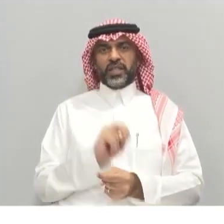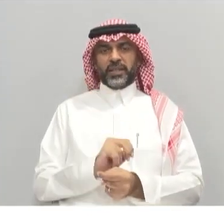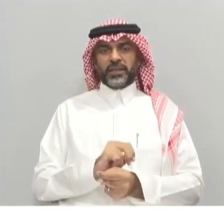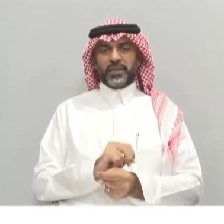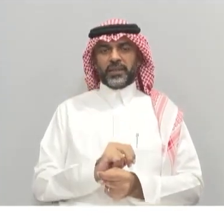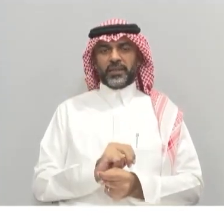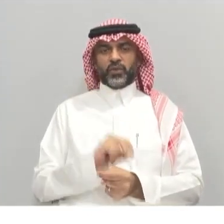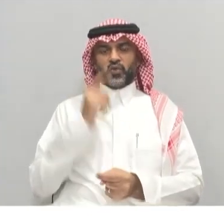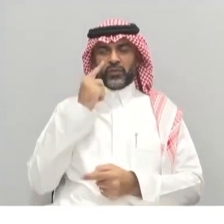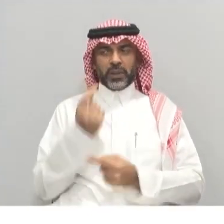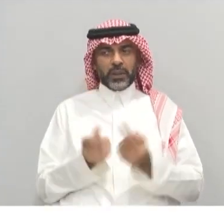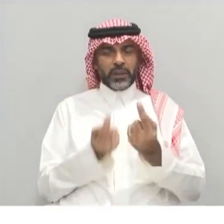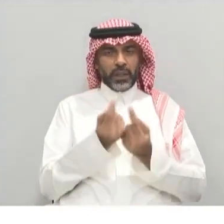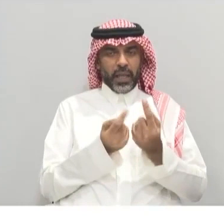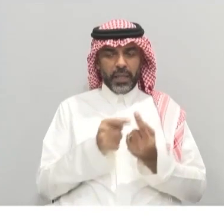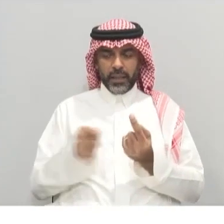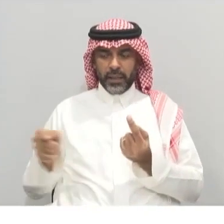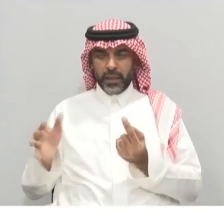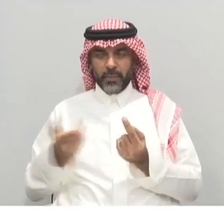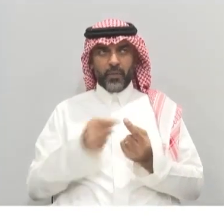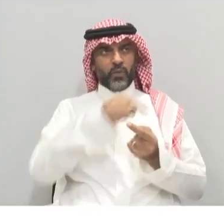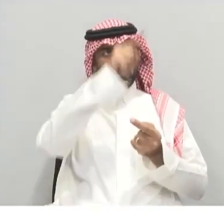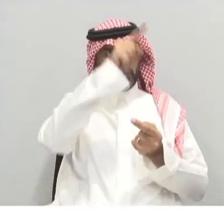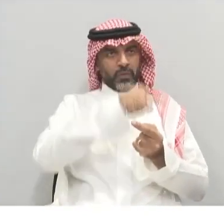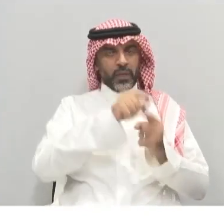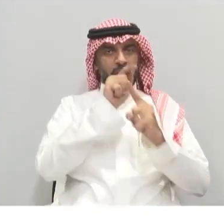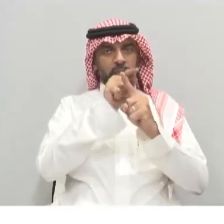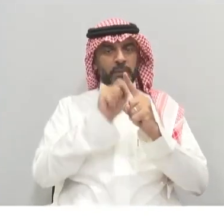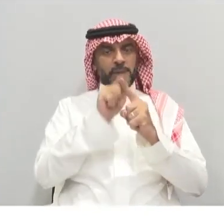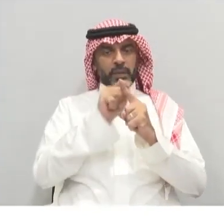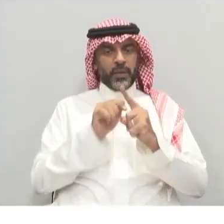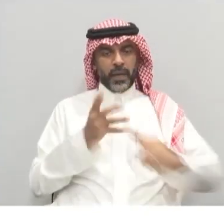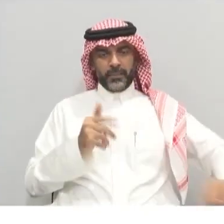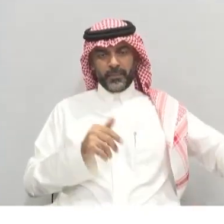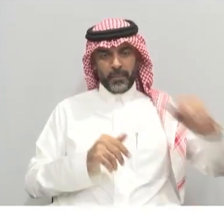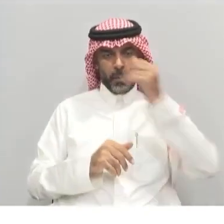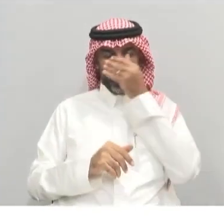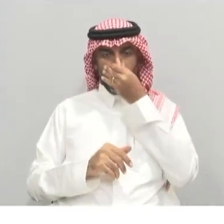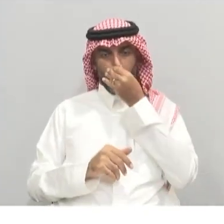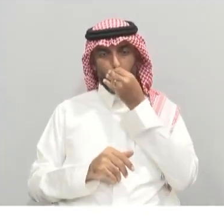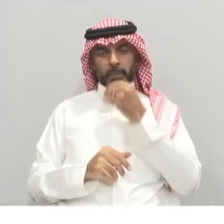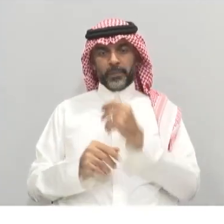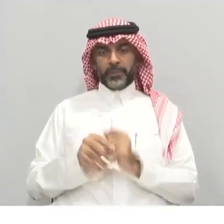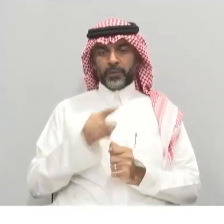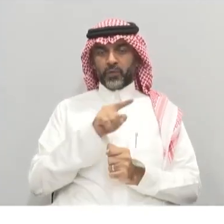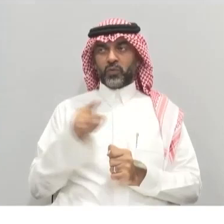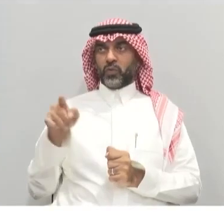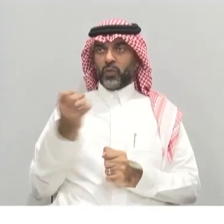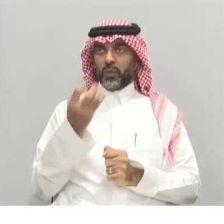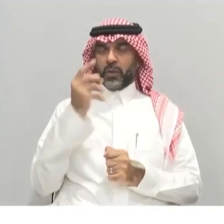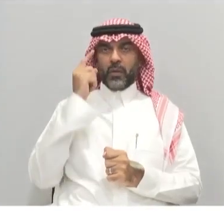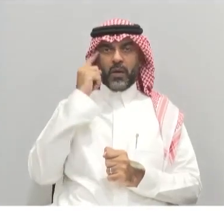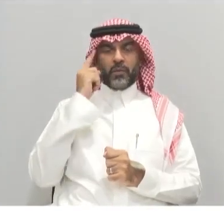منتجات الزراعيه والنسب بنظره اولى للمخطط البياني تلاحظ